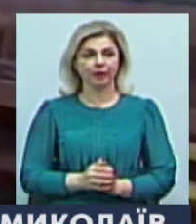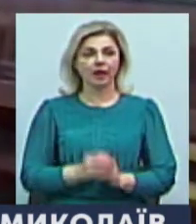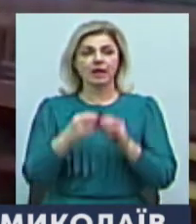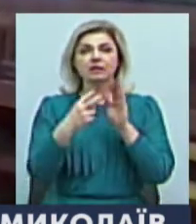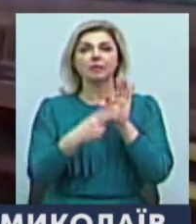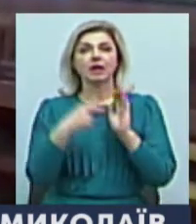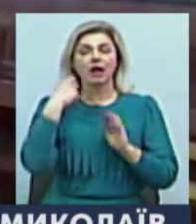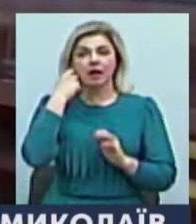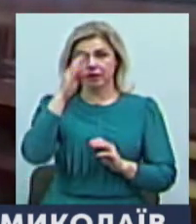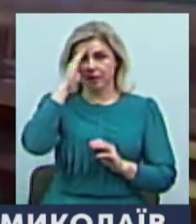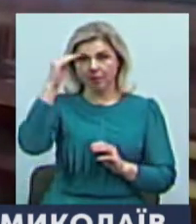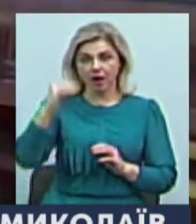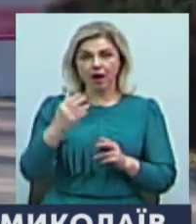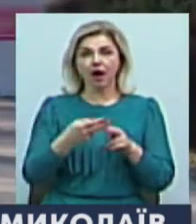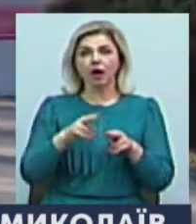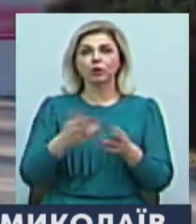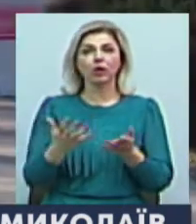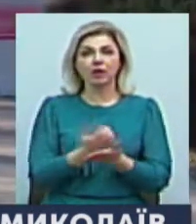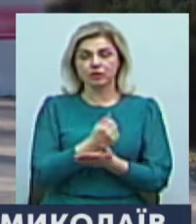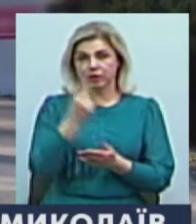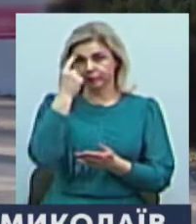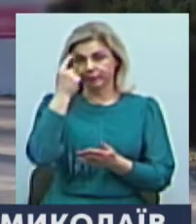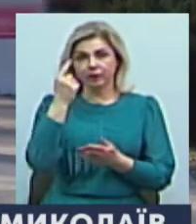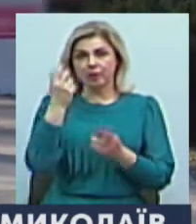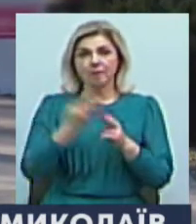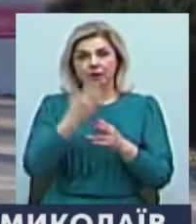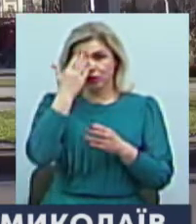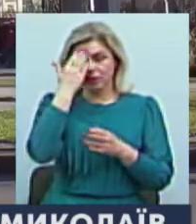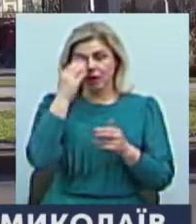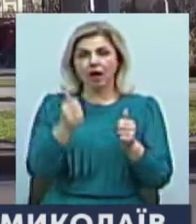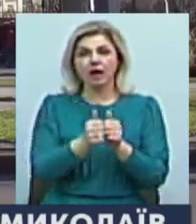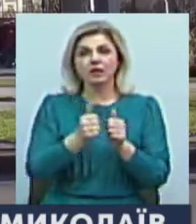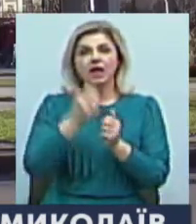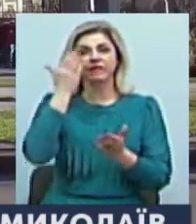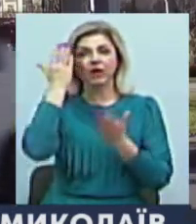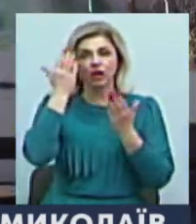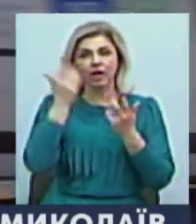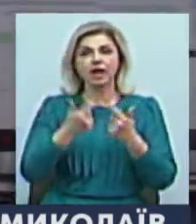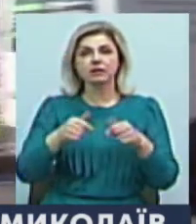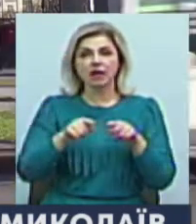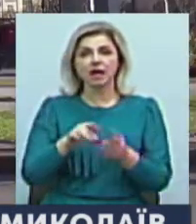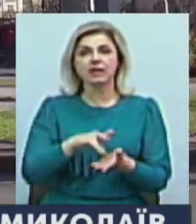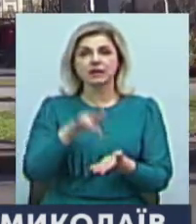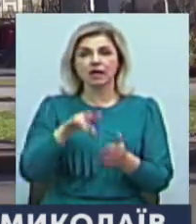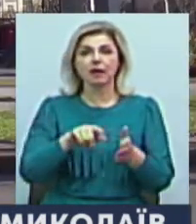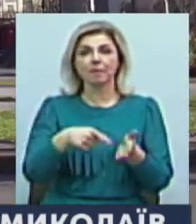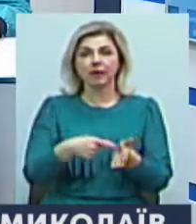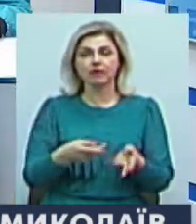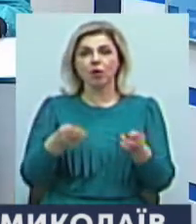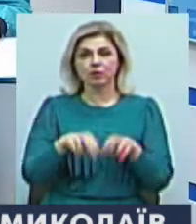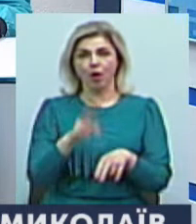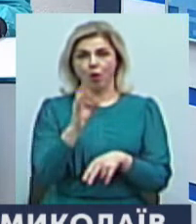17-річний хлопець, якого вчора знайшли непритомним біля розважального закладу у центрі міста, залишається в комі.